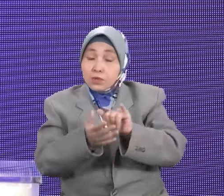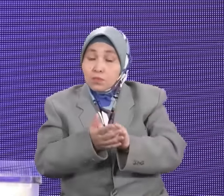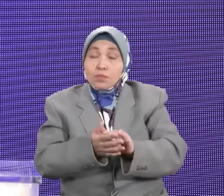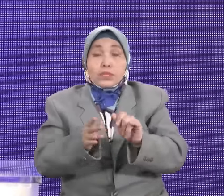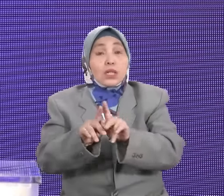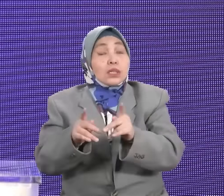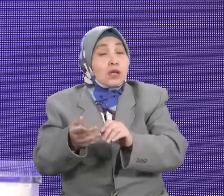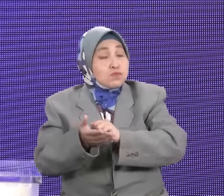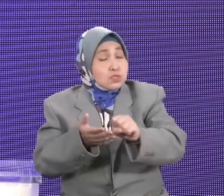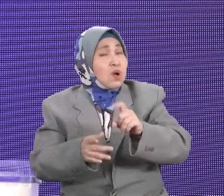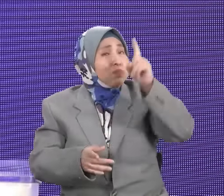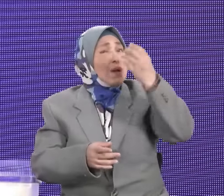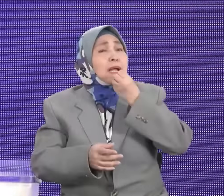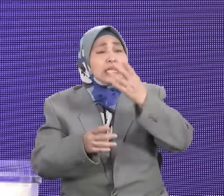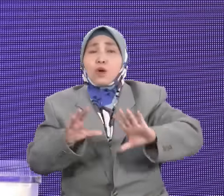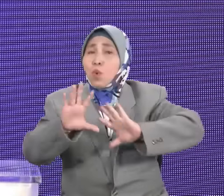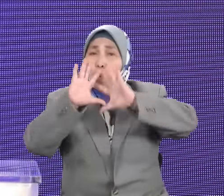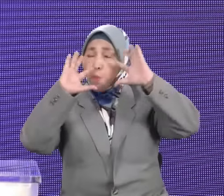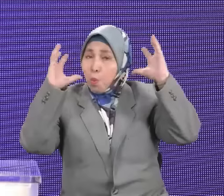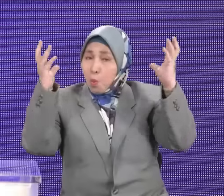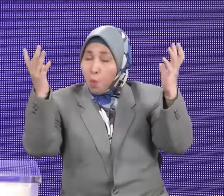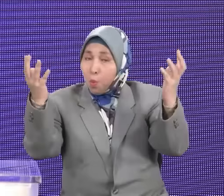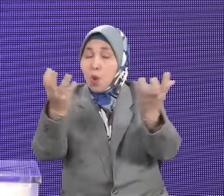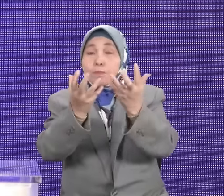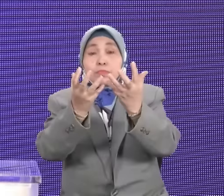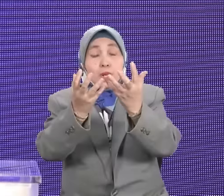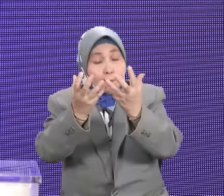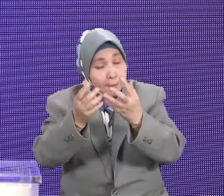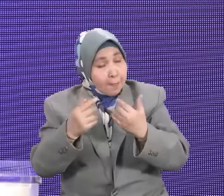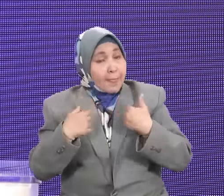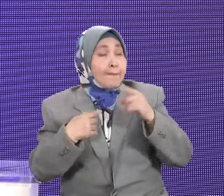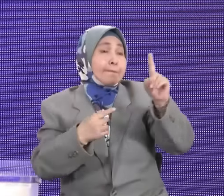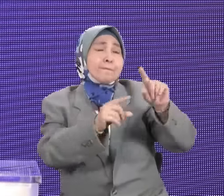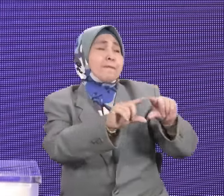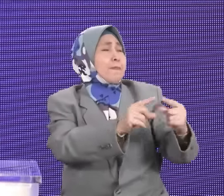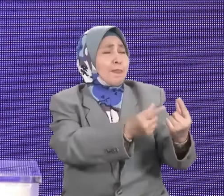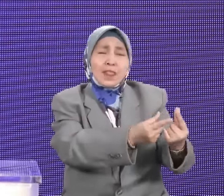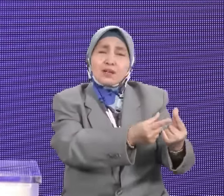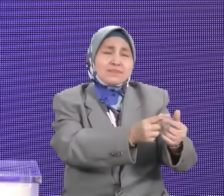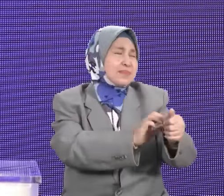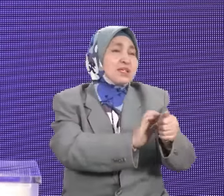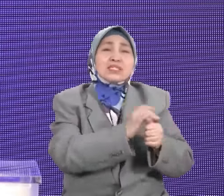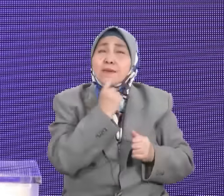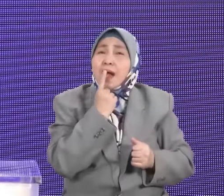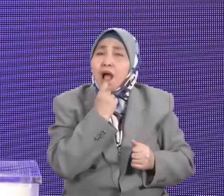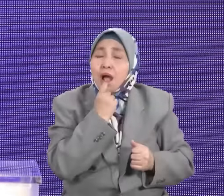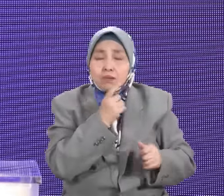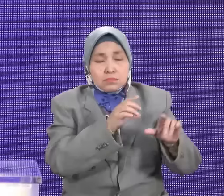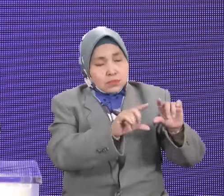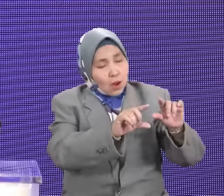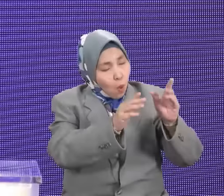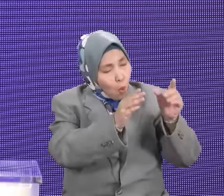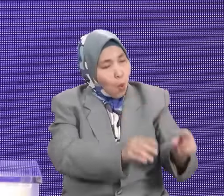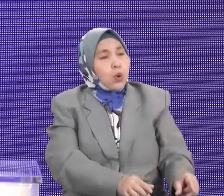jadi Allah beritahu kepada satu dunia Allah beritahu pada satu dunia tapi ada satu kumpulan yang menyembunyikan siapa yaitu orang-orang